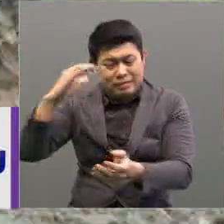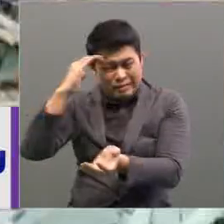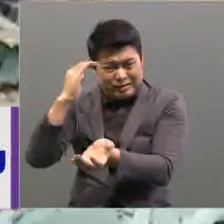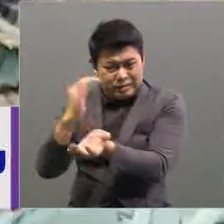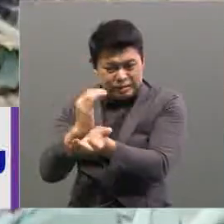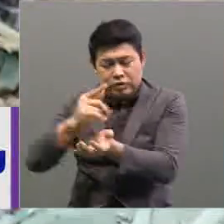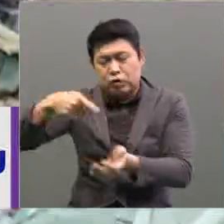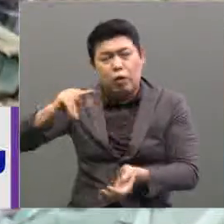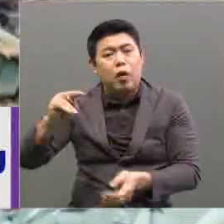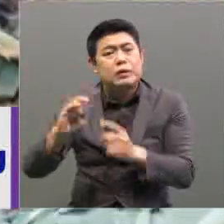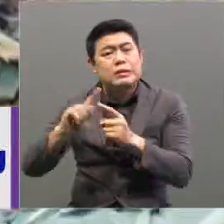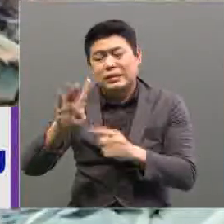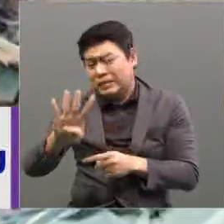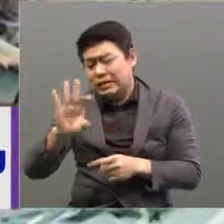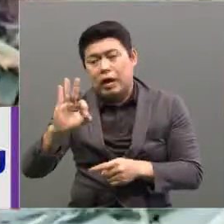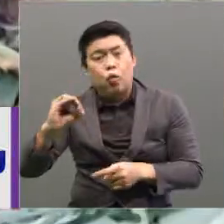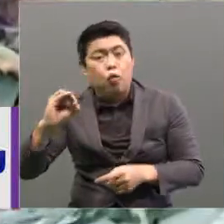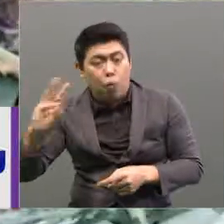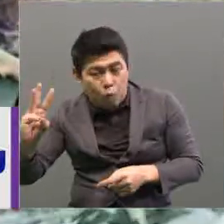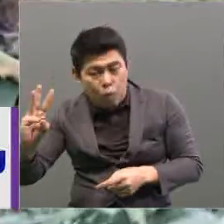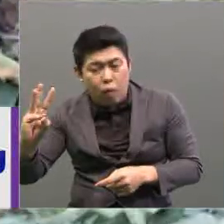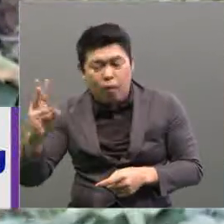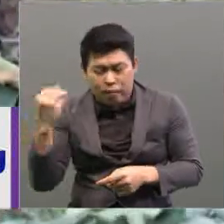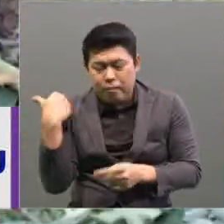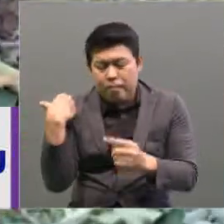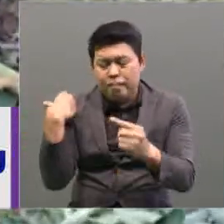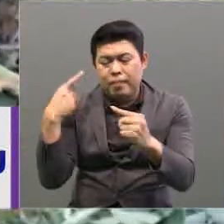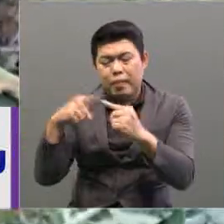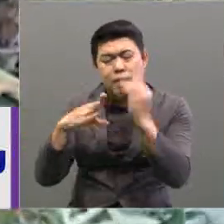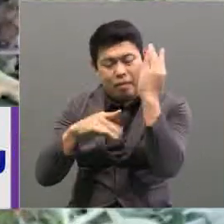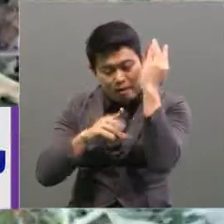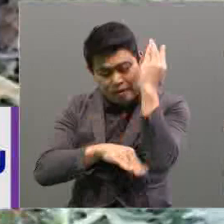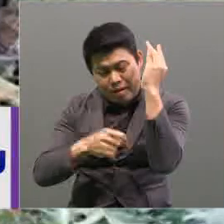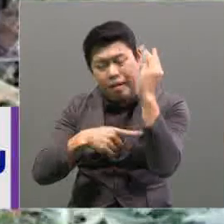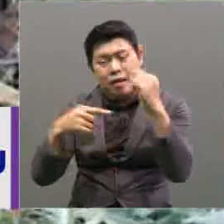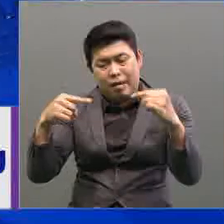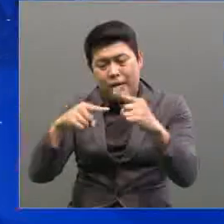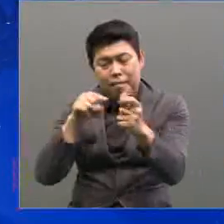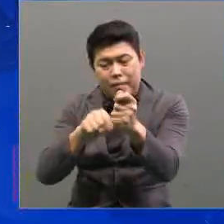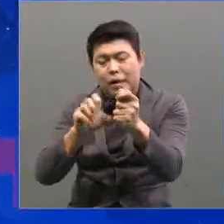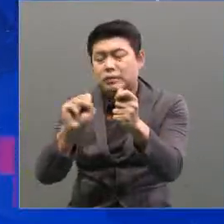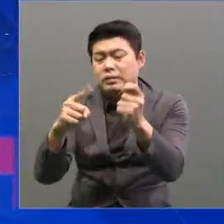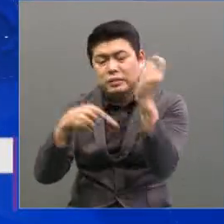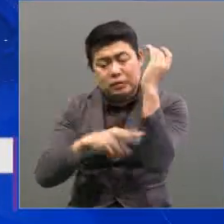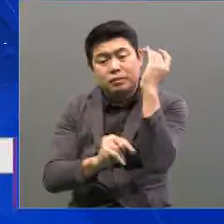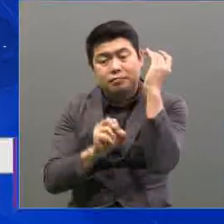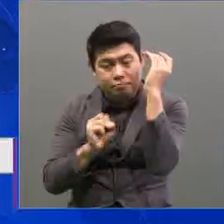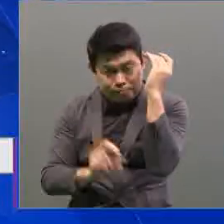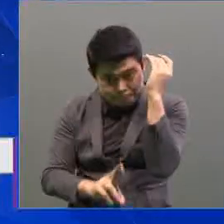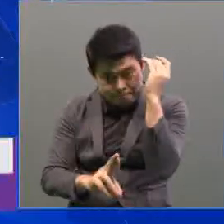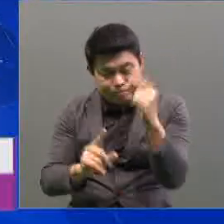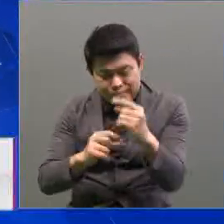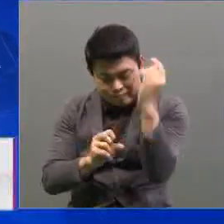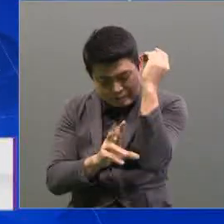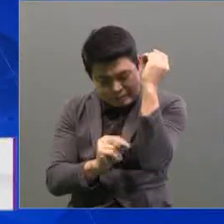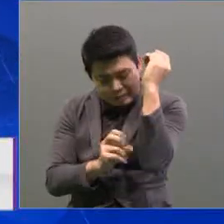องร้อยทพ.ที่4906ที่บ้านไอกระแสหมู่ที่6ตำบลศรีสาครอำเภอศรีสาครจังหวัดนราธิวาสซึ่งเห